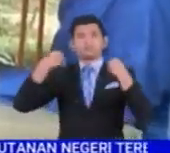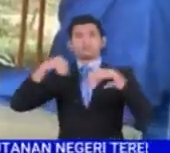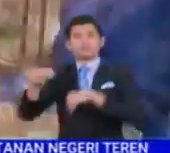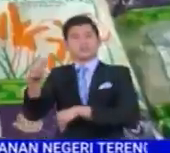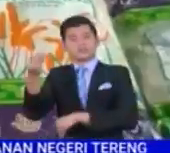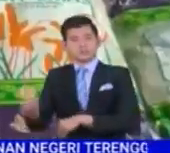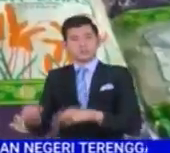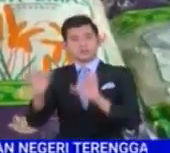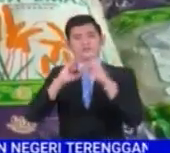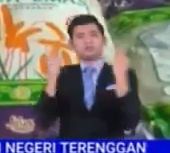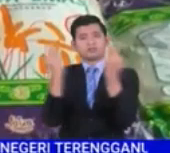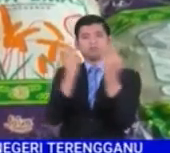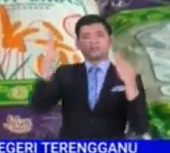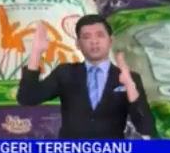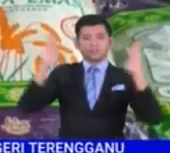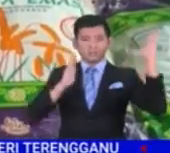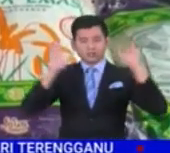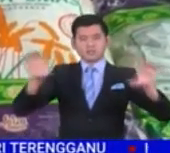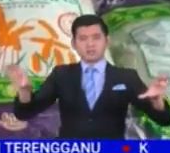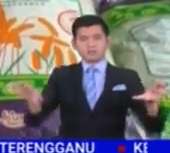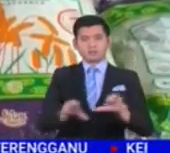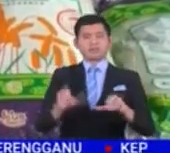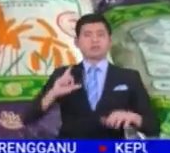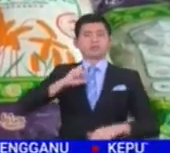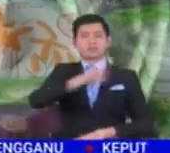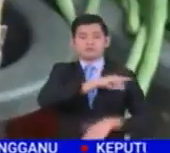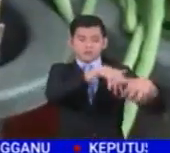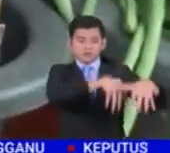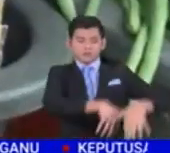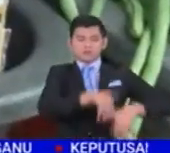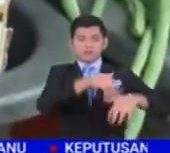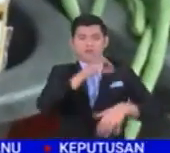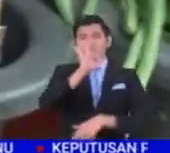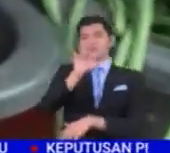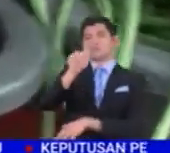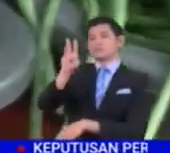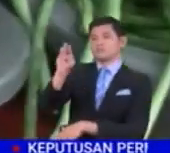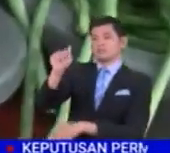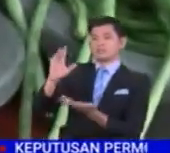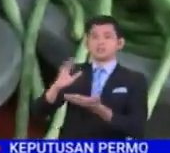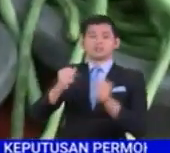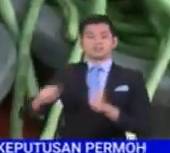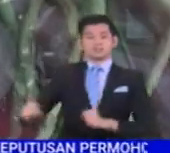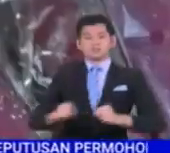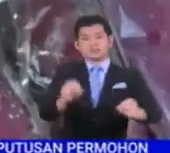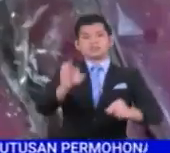anjuran Lembaga Pemasaran Pertanian Persekutuan FAMA di Sungai Rambai.